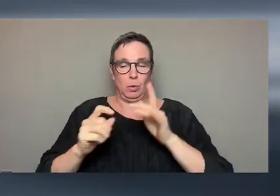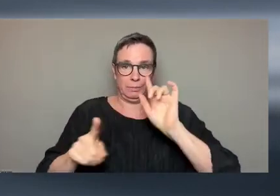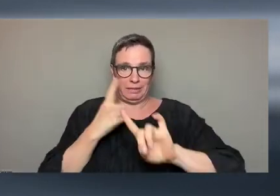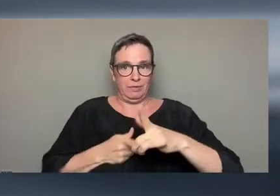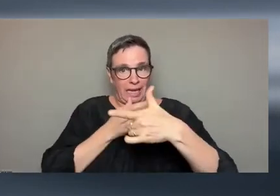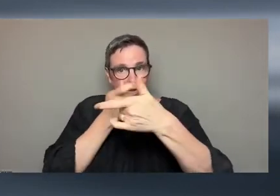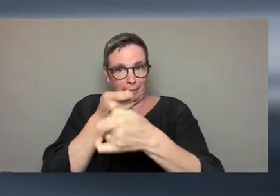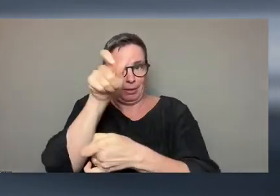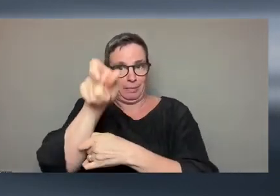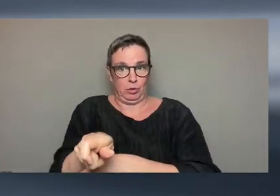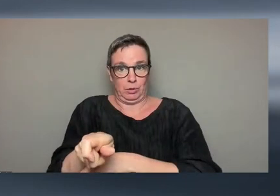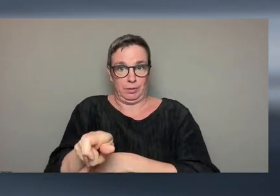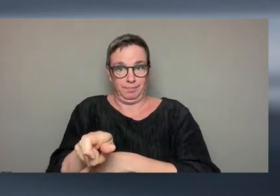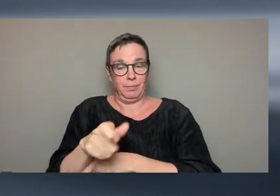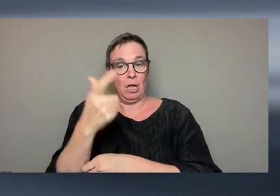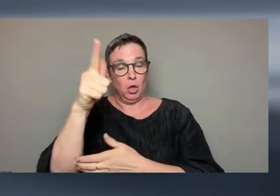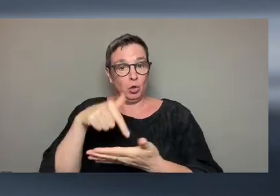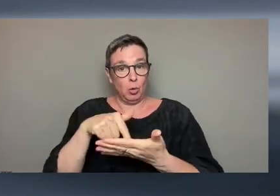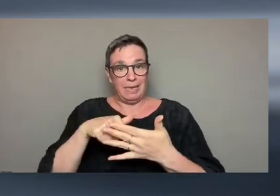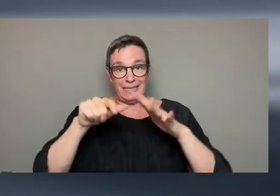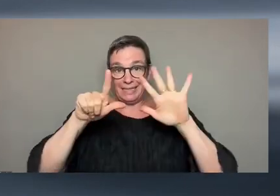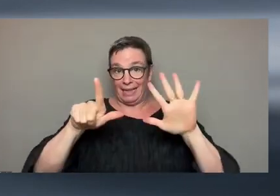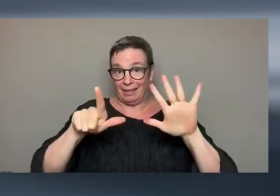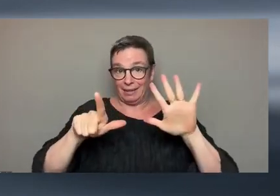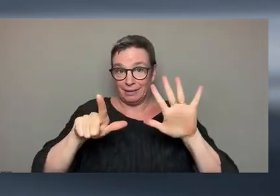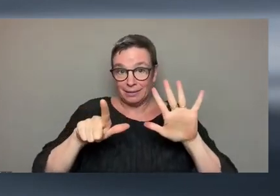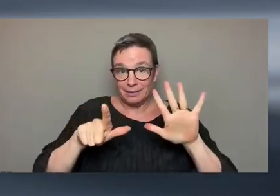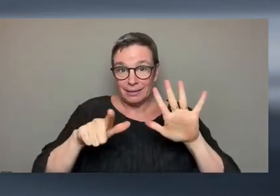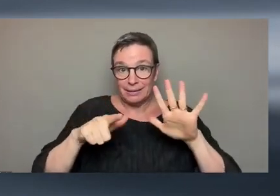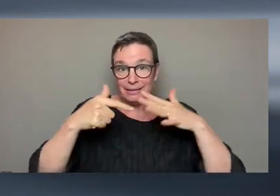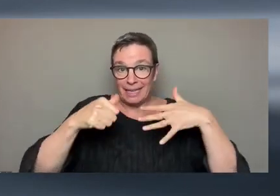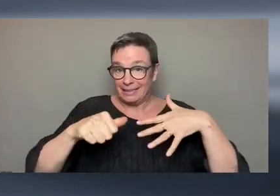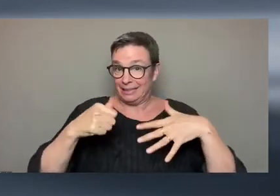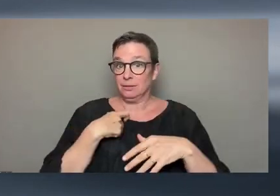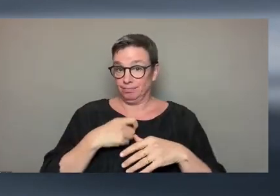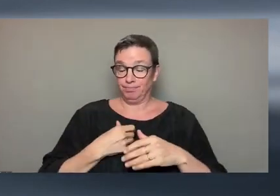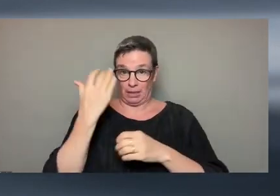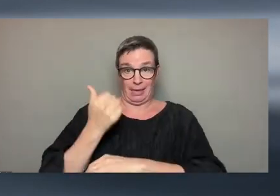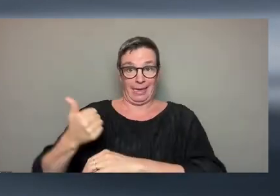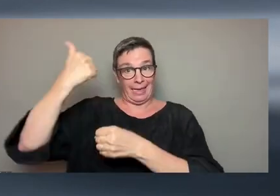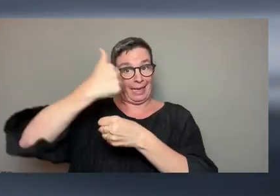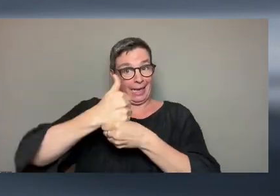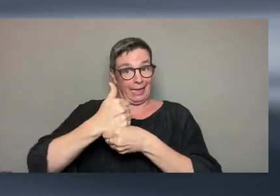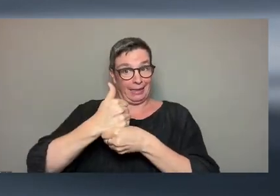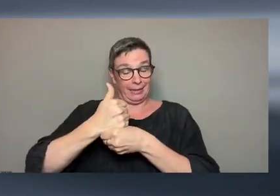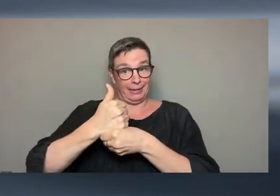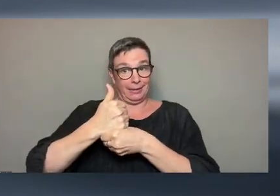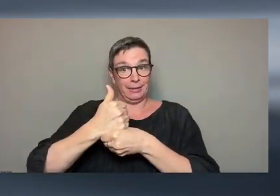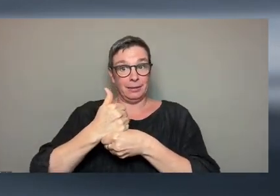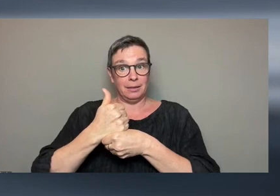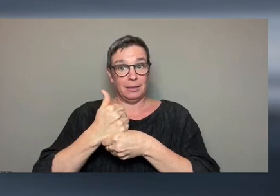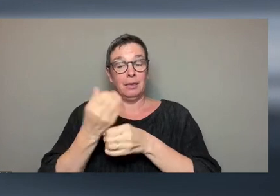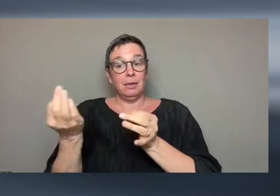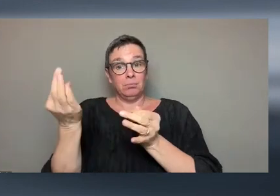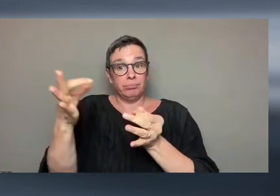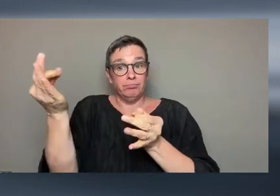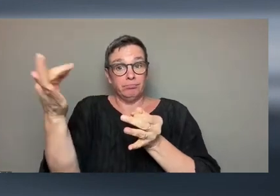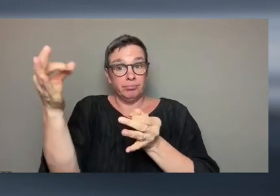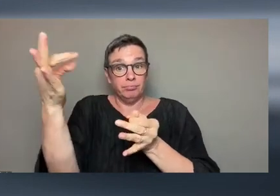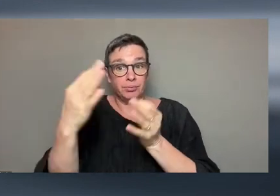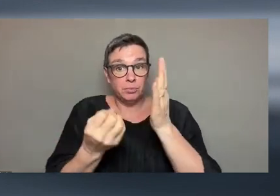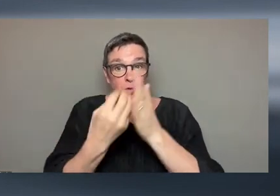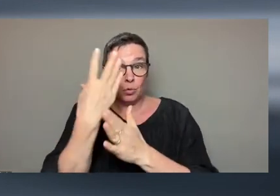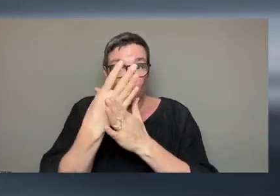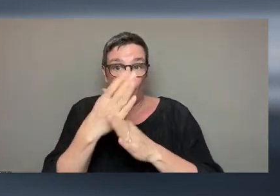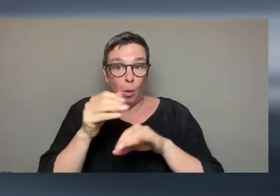suivante, en 2007, un premier prototype a vu le jour. Ce prototype a ensuite été enrichi, on a ajouté de nouvelles fonctionnalités, ce